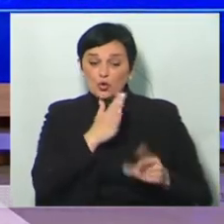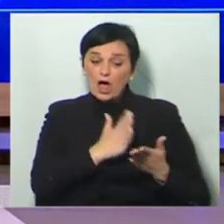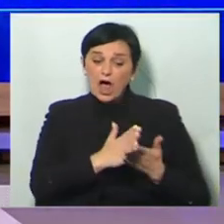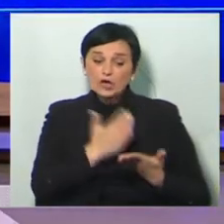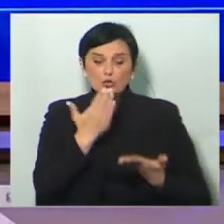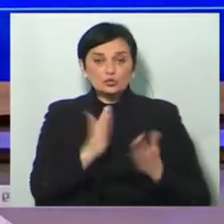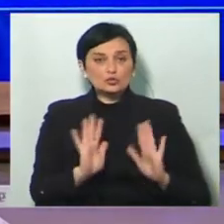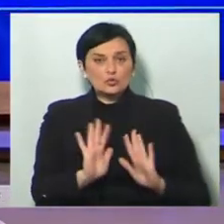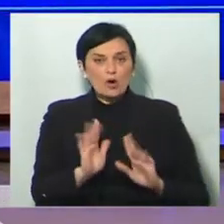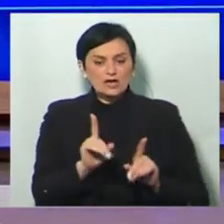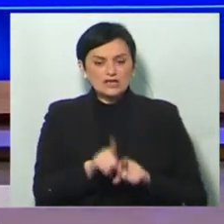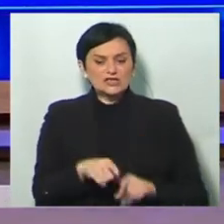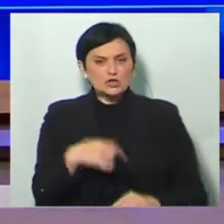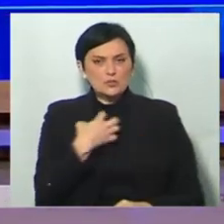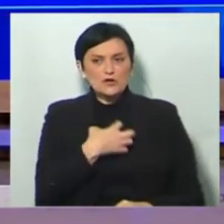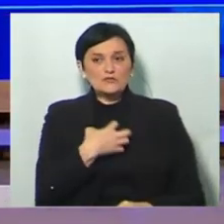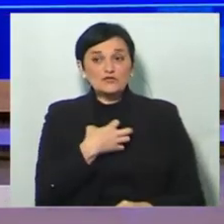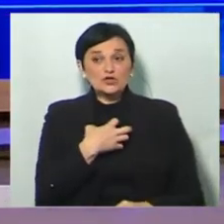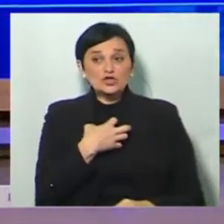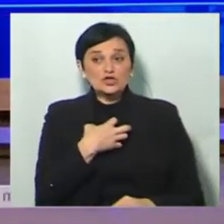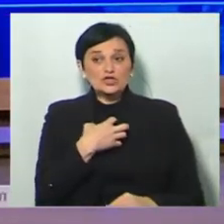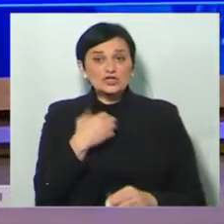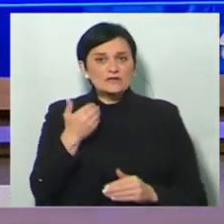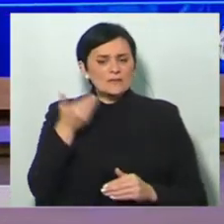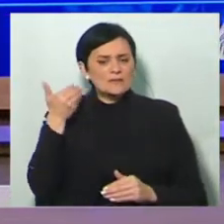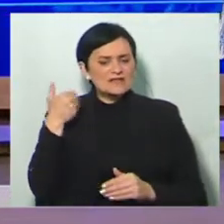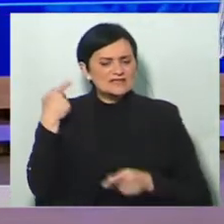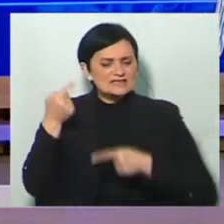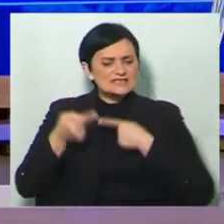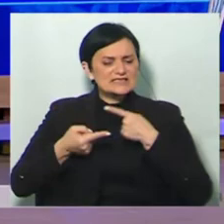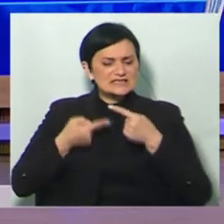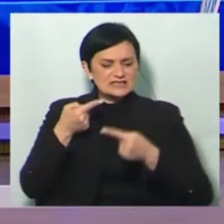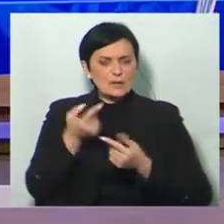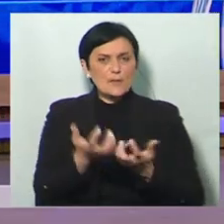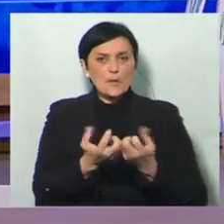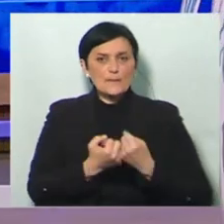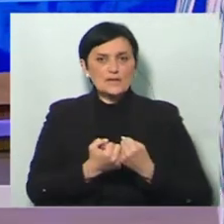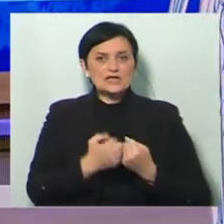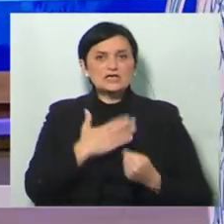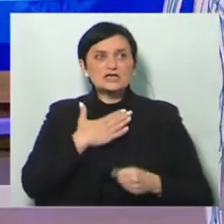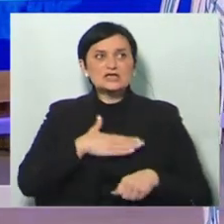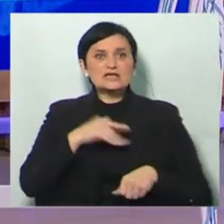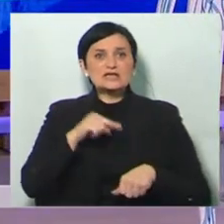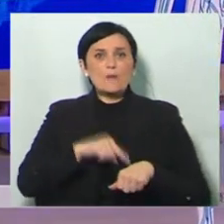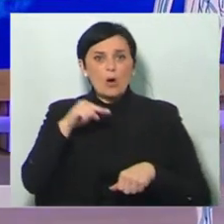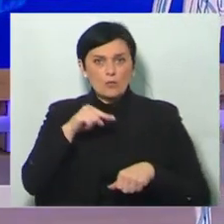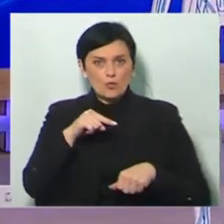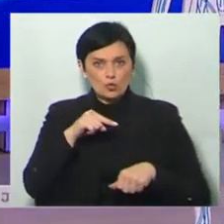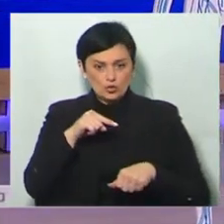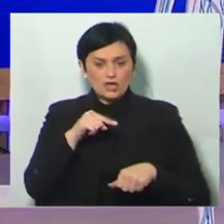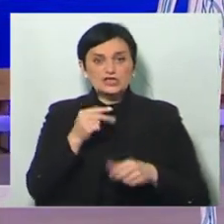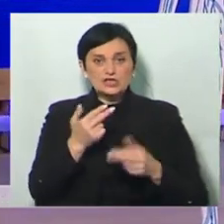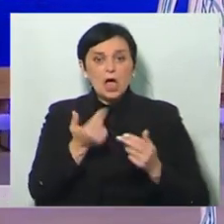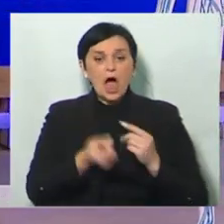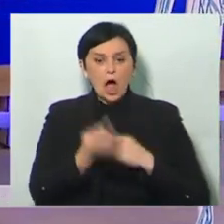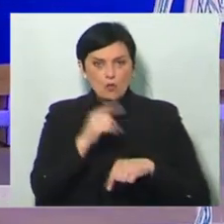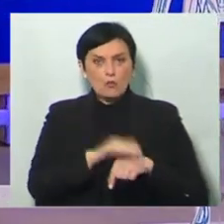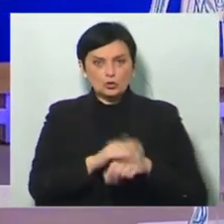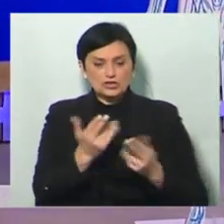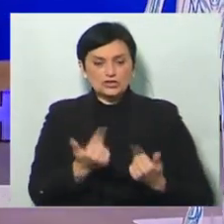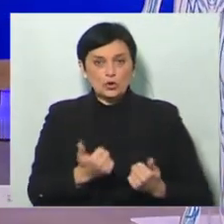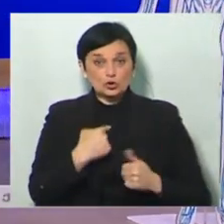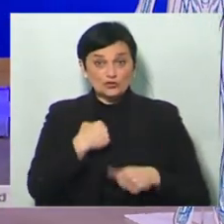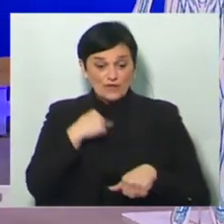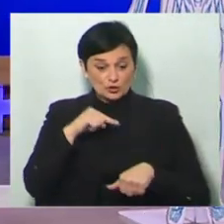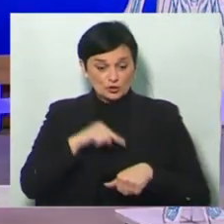ასეთ შემთხვევაში მნიშვნელოვანი წინაპართაგან მიღებული კმაყოფილების განცდა, აღმოჩნდა, რომ დიახ, როდესაც ჩვენ